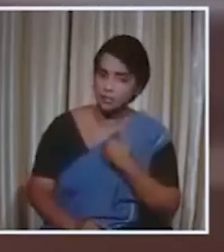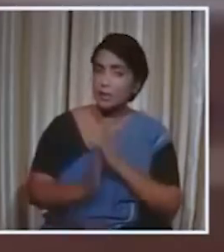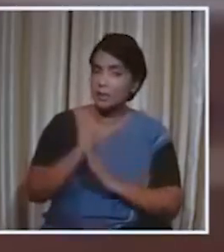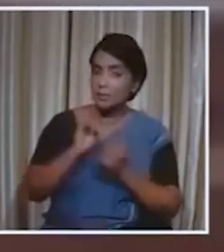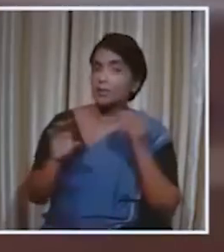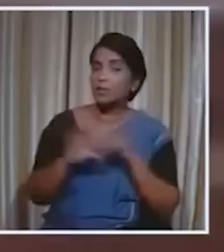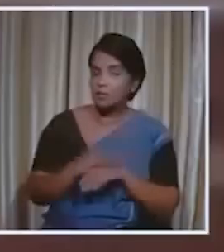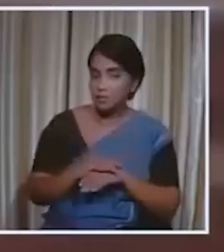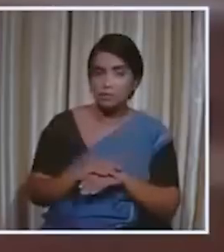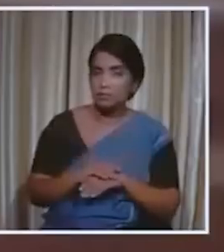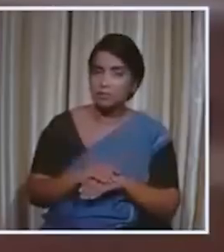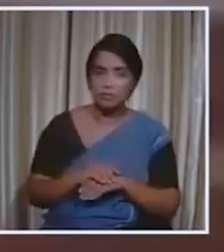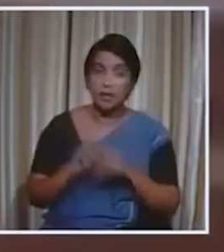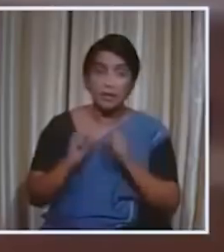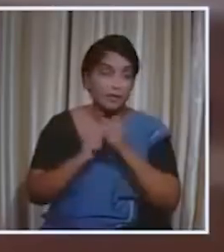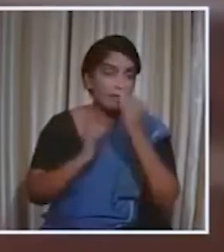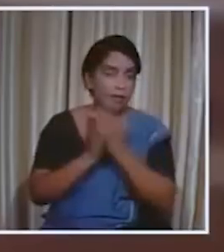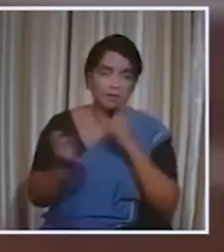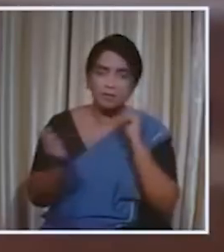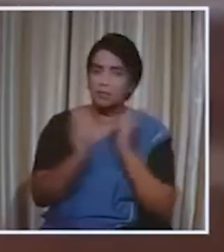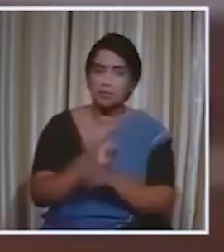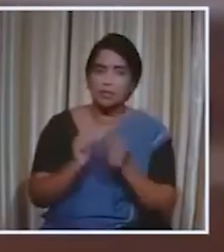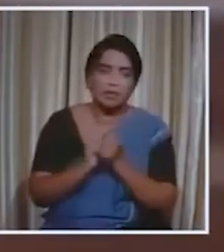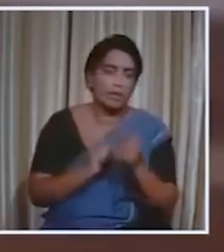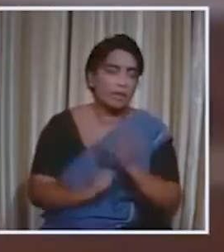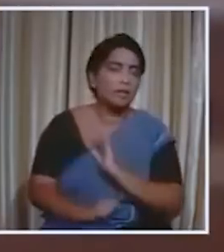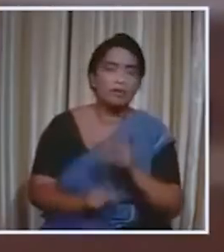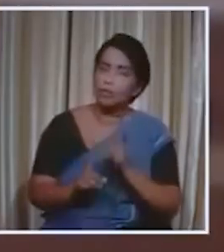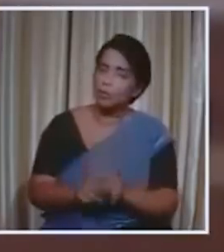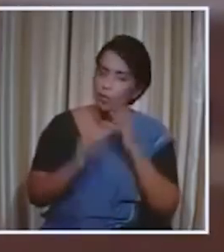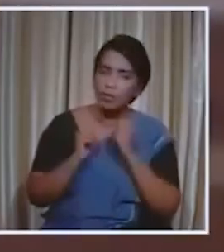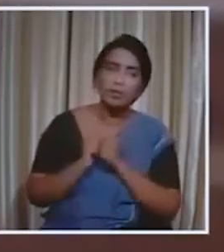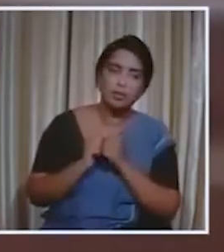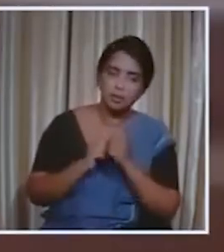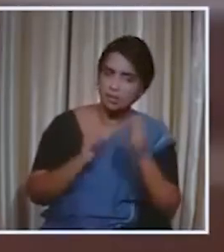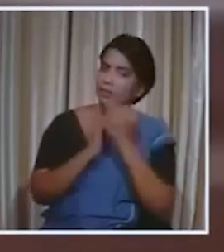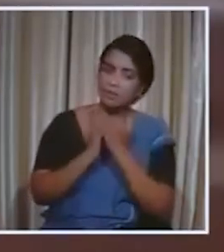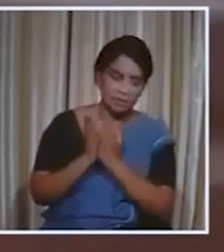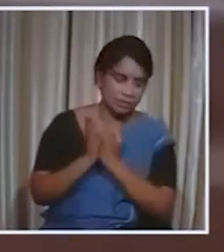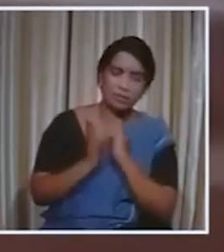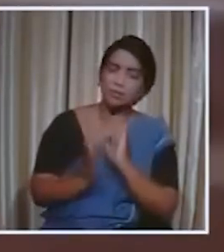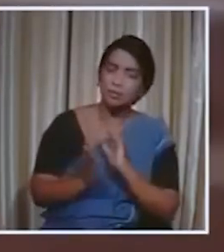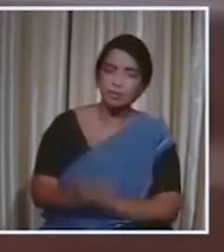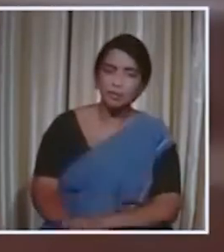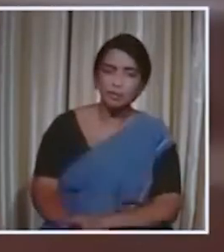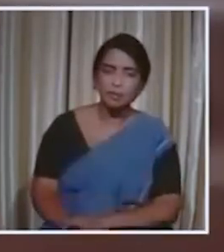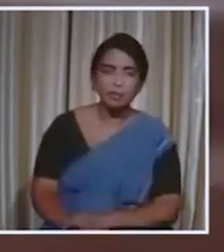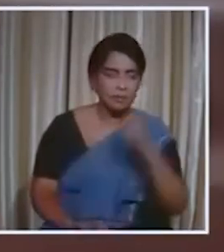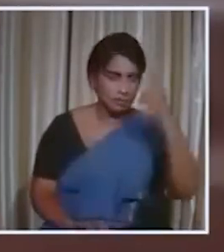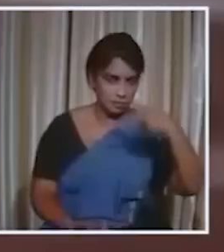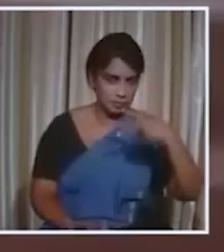අමාත්‍යාංශේ බාරගත්තයි කියලා කිසිම වැඩ පිළිවෙලක් වෙනස් කරන්න අපි කටයුතු කරලා නැහැ. ඒ ආකාරයෙන්ම ඒ වැඩ පිළිවෙල ඉදිරියට ගෙන යනවා. දෙවෙනි